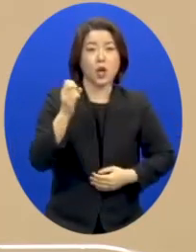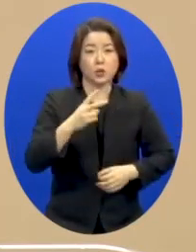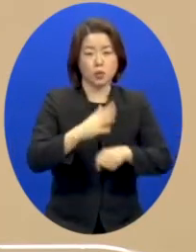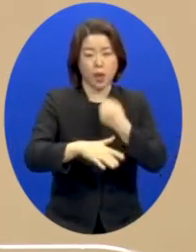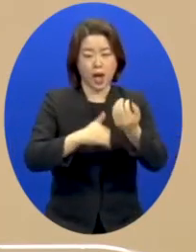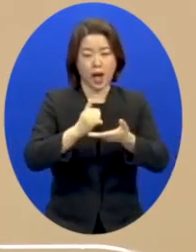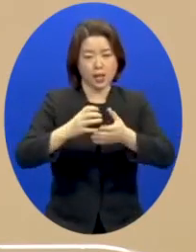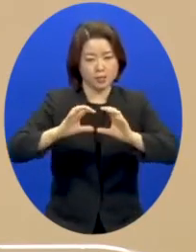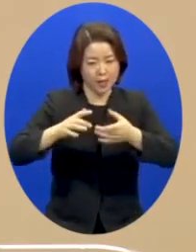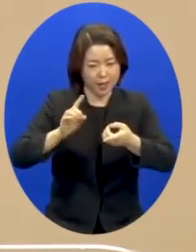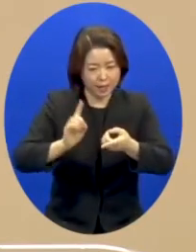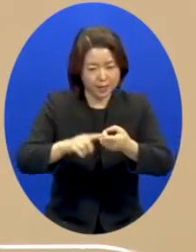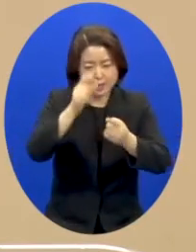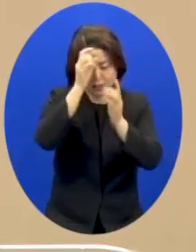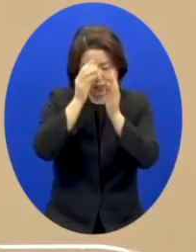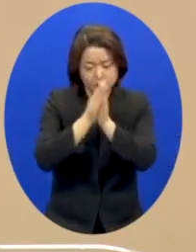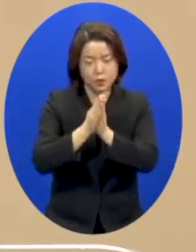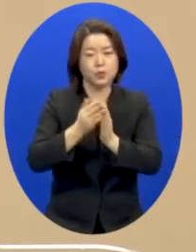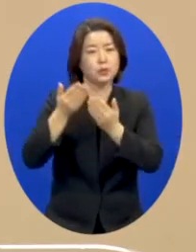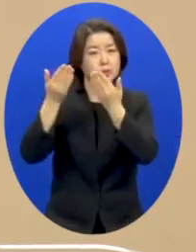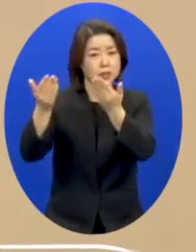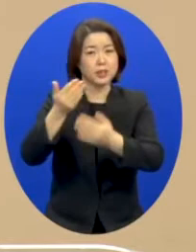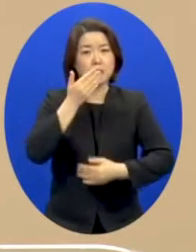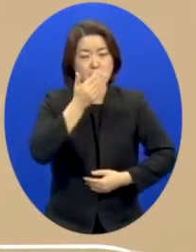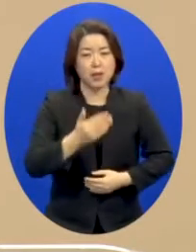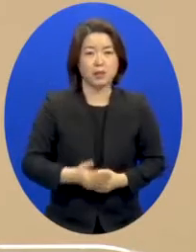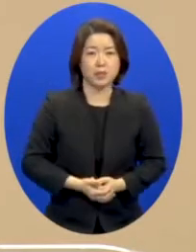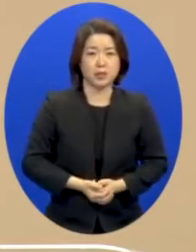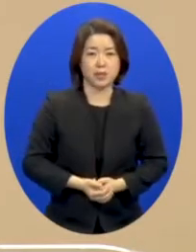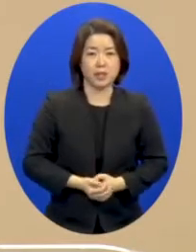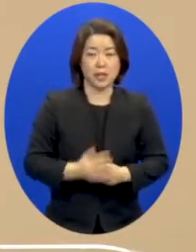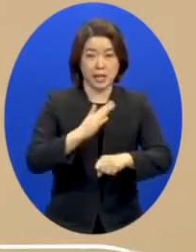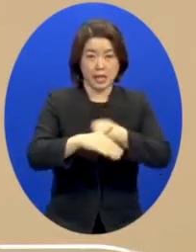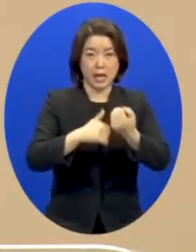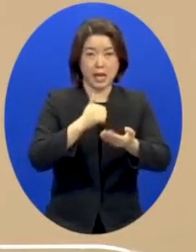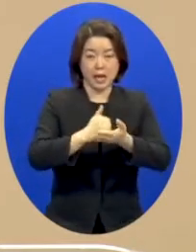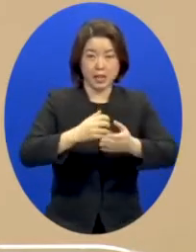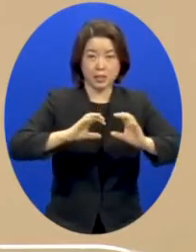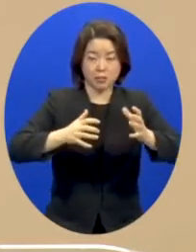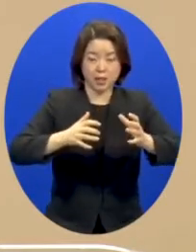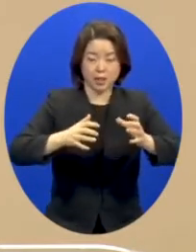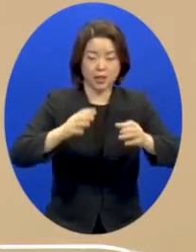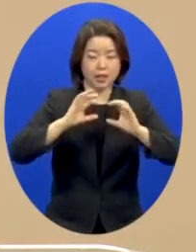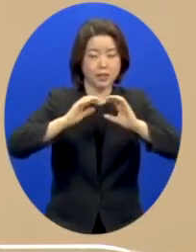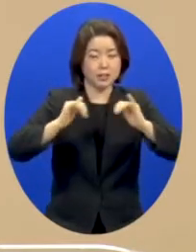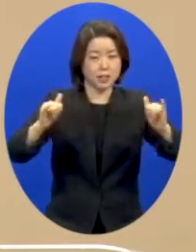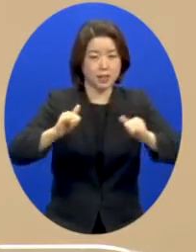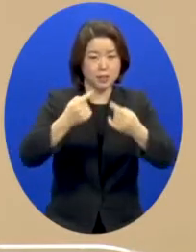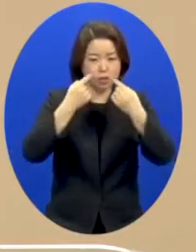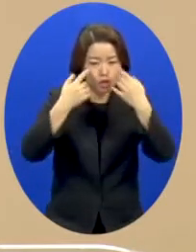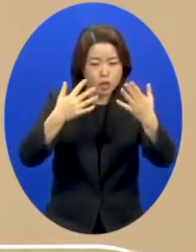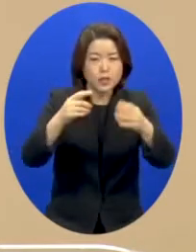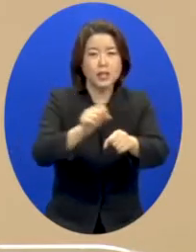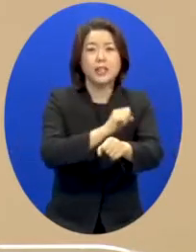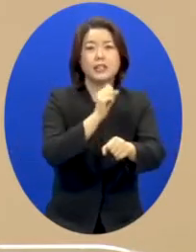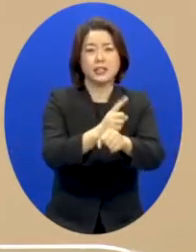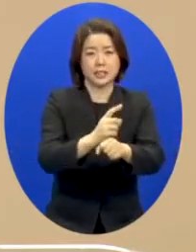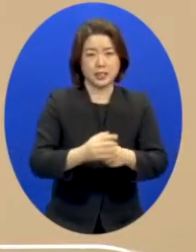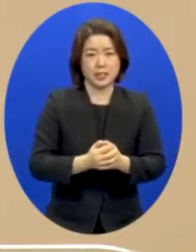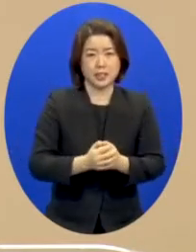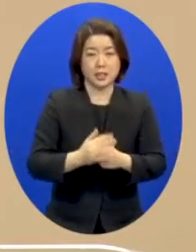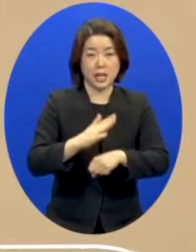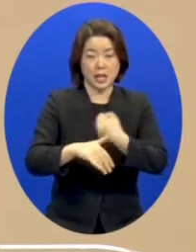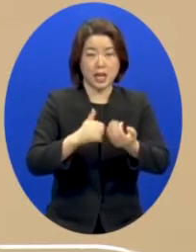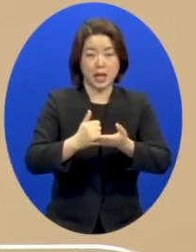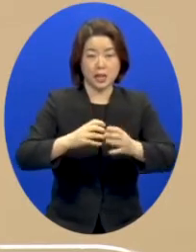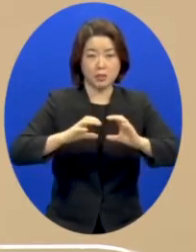위해서 기도가 되는 겁니다. 하나님의 나라 백성의 뚜렷한 특징입니다. 하나님의 나라에 대하여